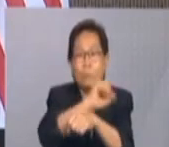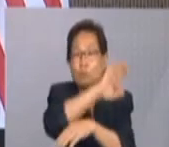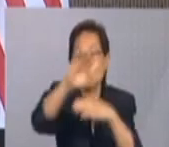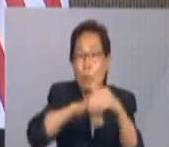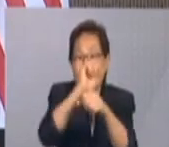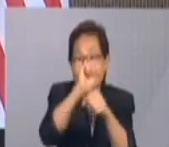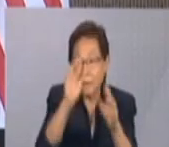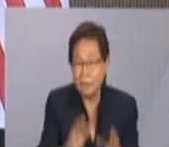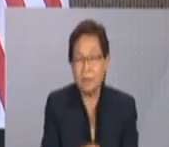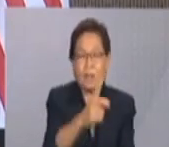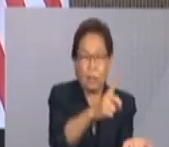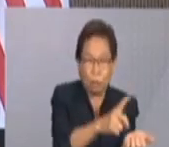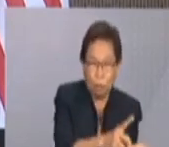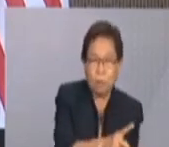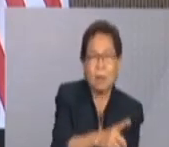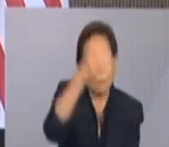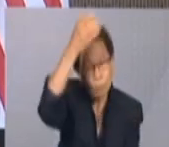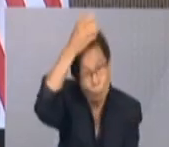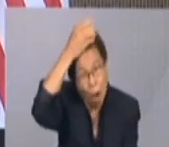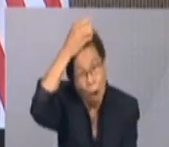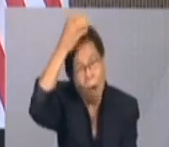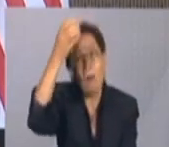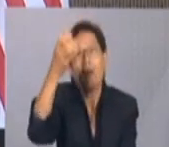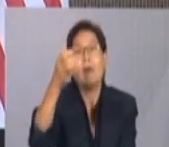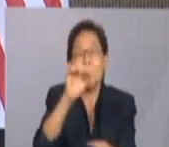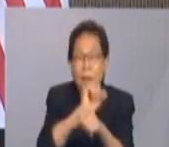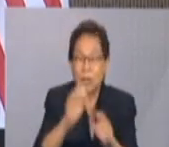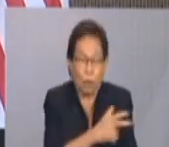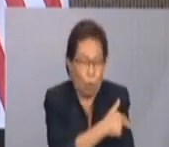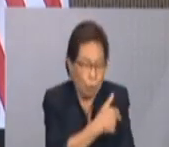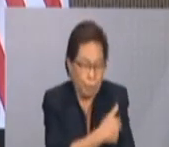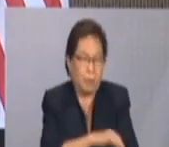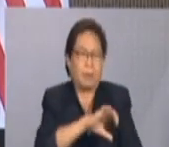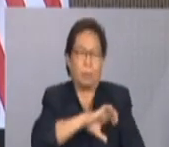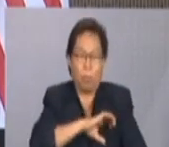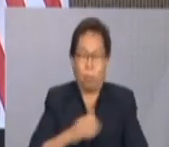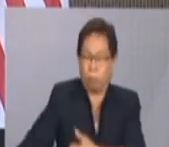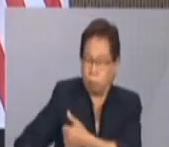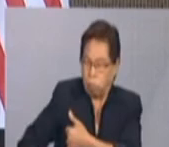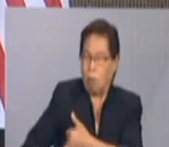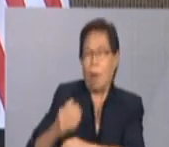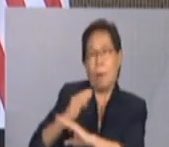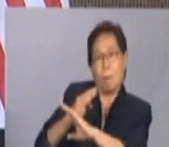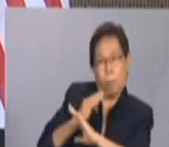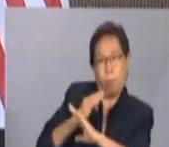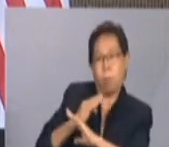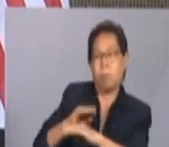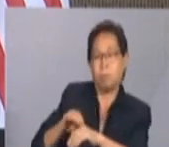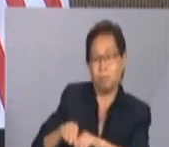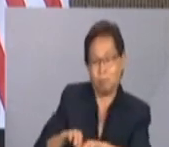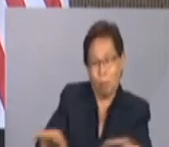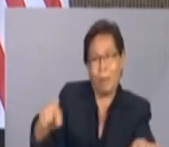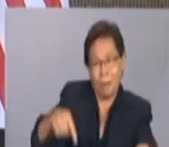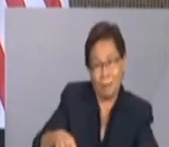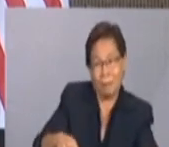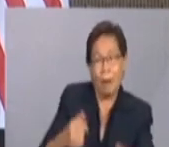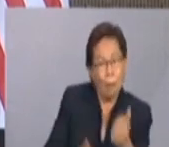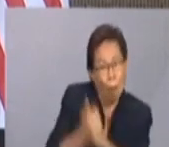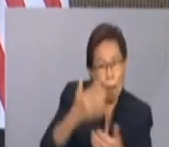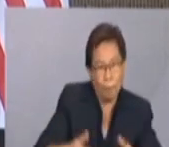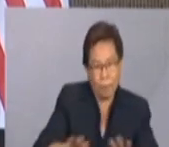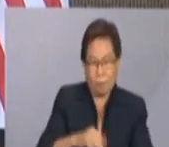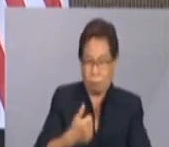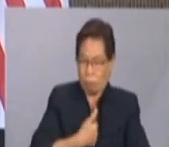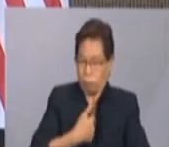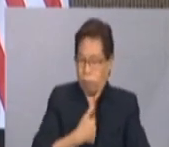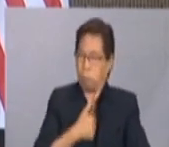barisan hadapan kita untuk menjalankan tugas BK membendung wabah ini tetapi yang lebih penting ialah di